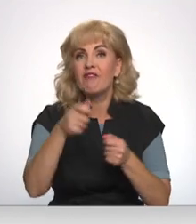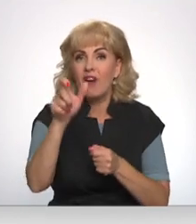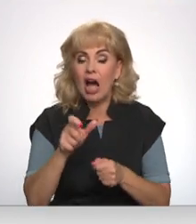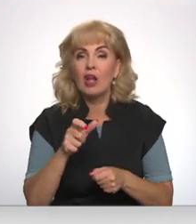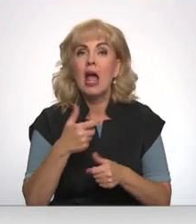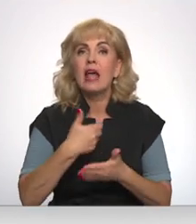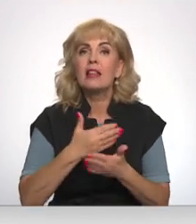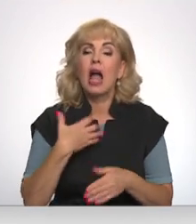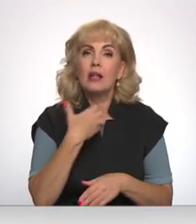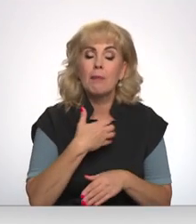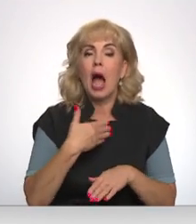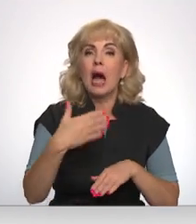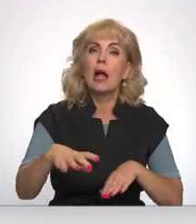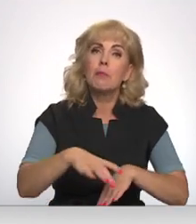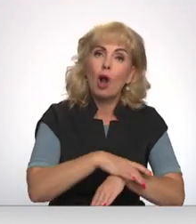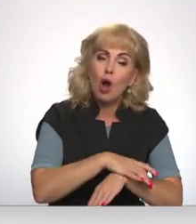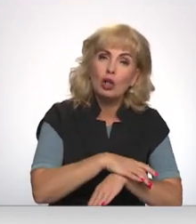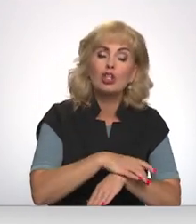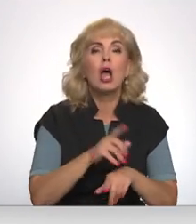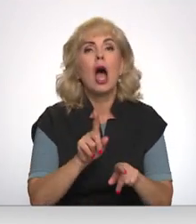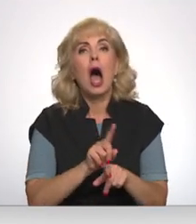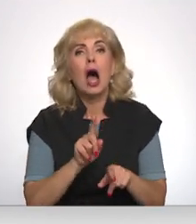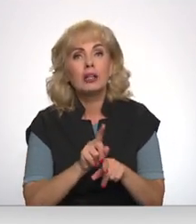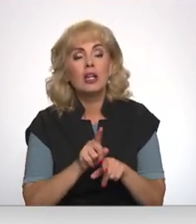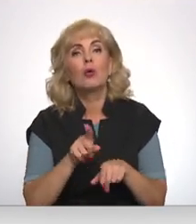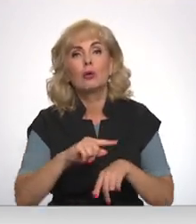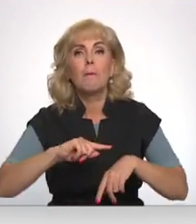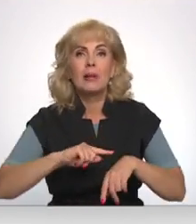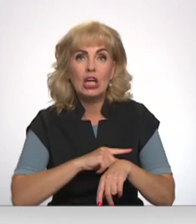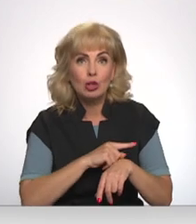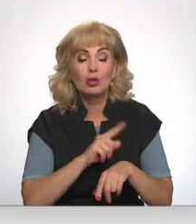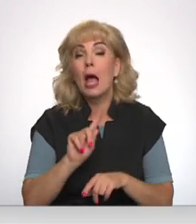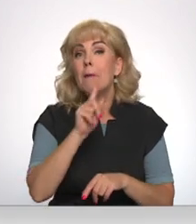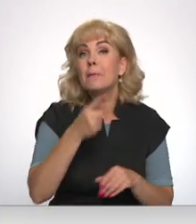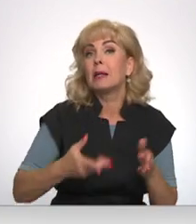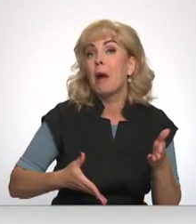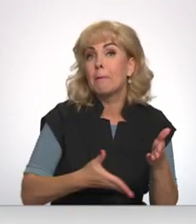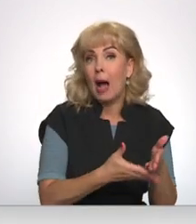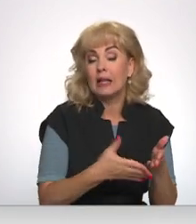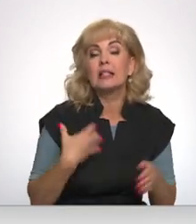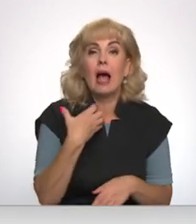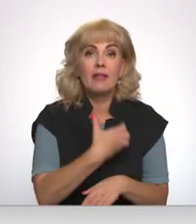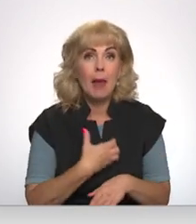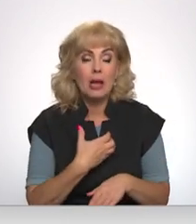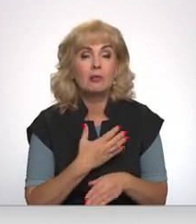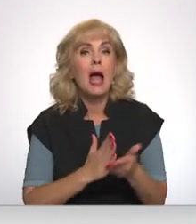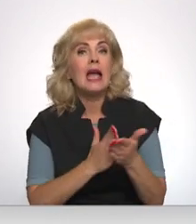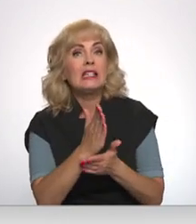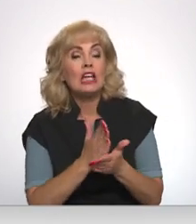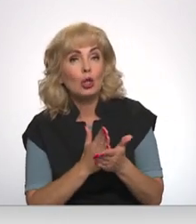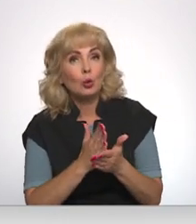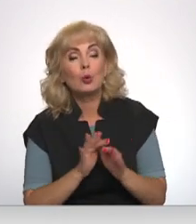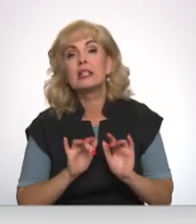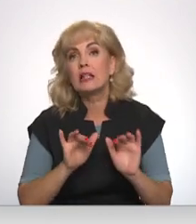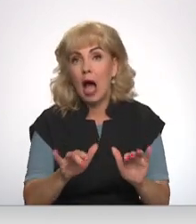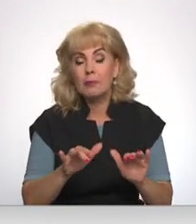nepieciešamas ārējās protēzes, daļai arī ir nedzīstošas brūces. Pirmā palīdzība un nepieciešamās ķirurgiskās manipulācijas